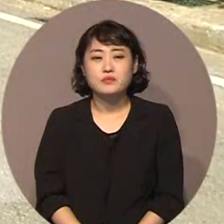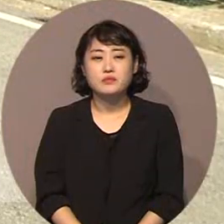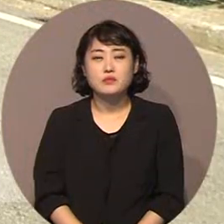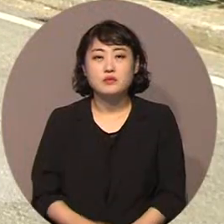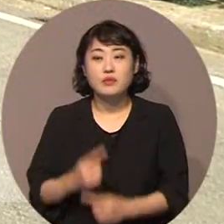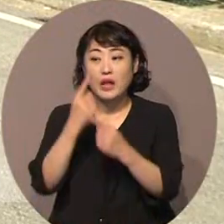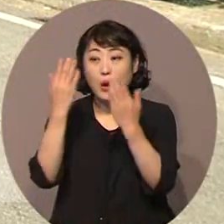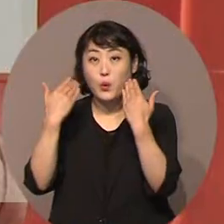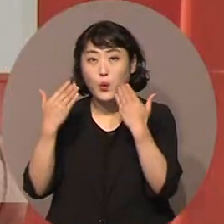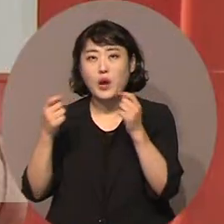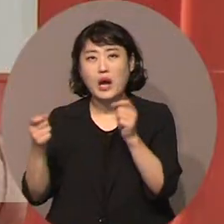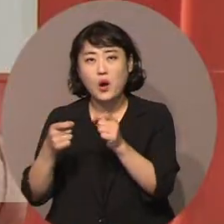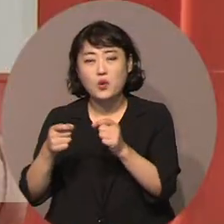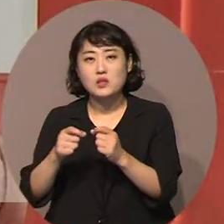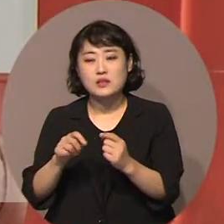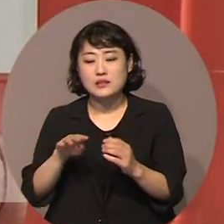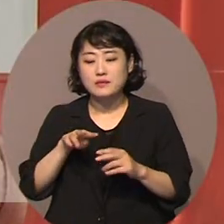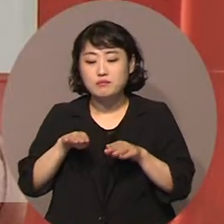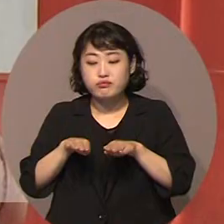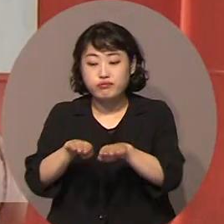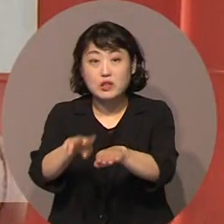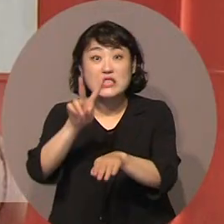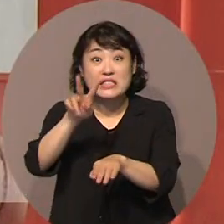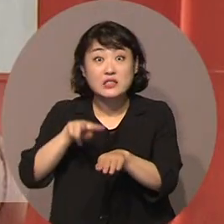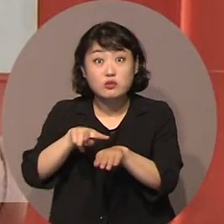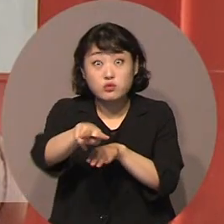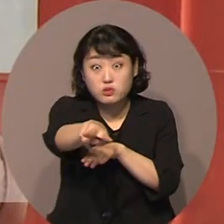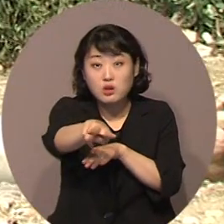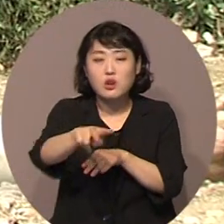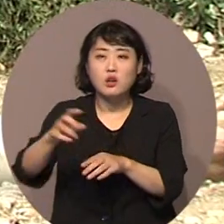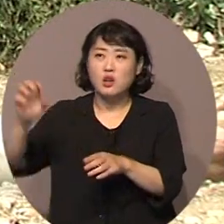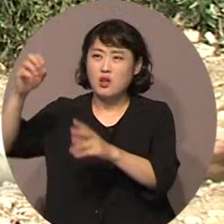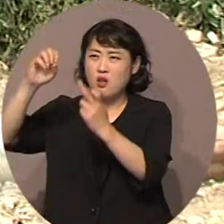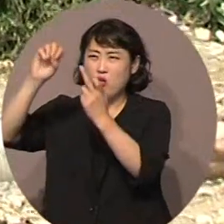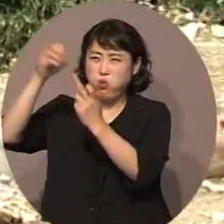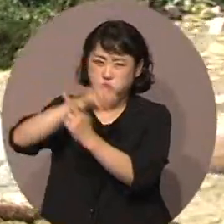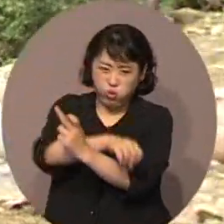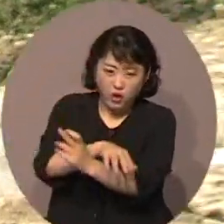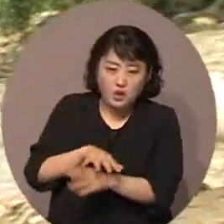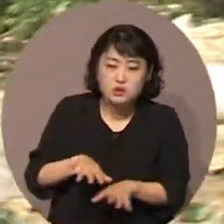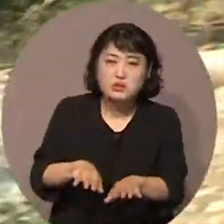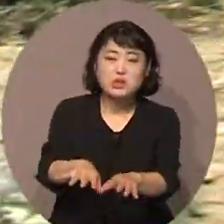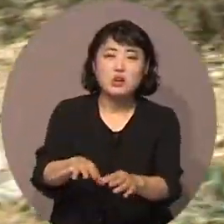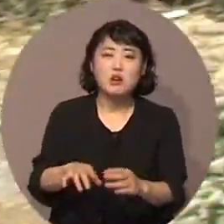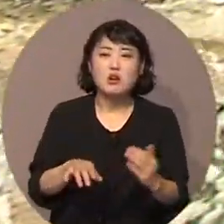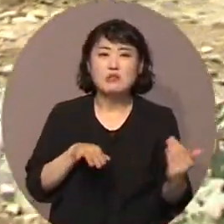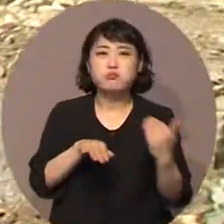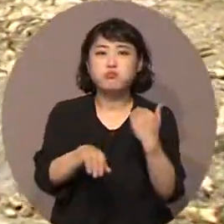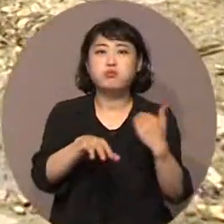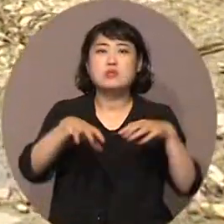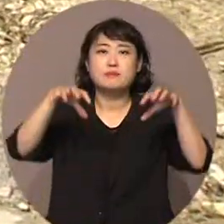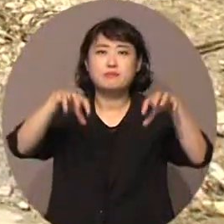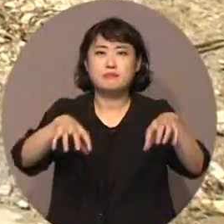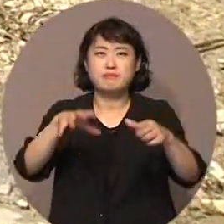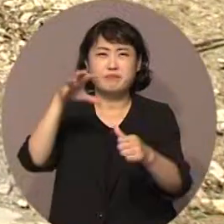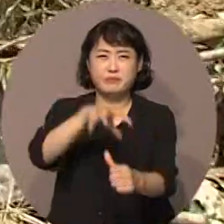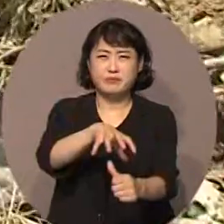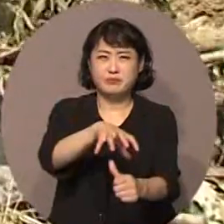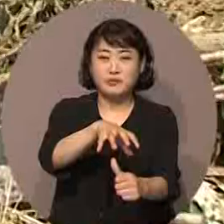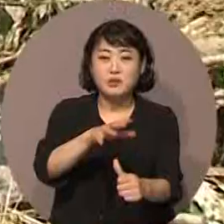대학 인근 편도 2차로 도로에 산사태로 떠밀려온 토사가 가득합니다. 양방향 차량 통행은 전면